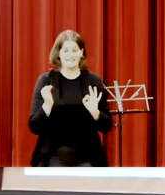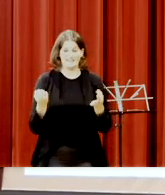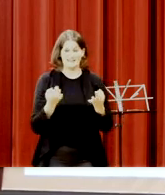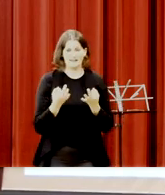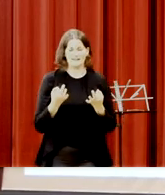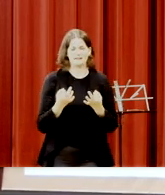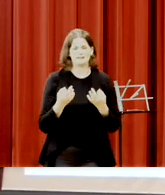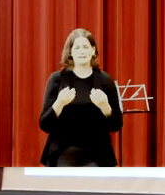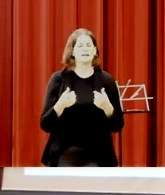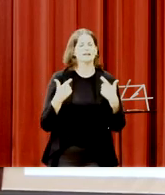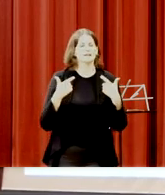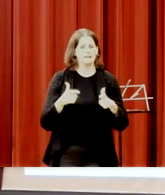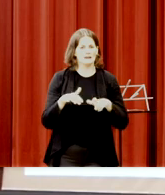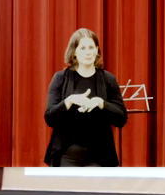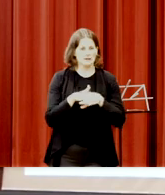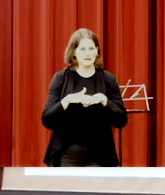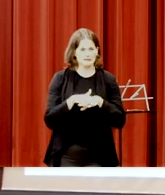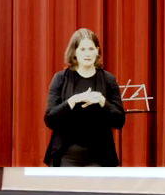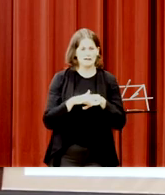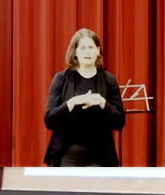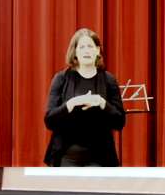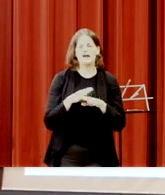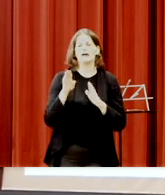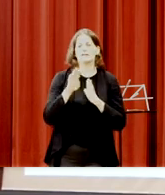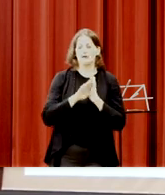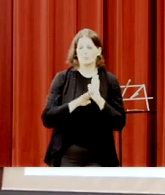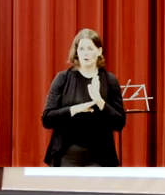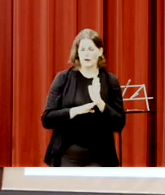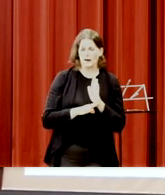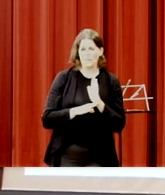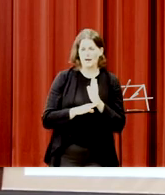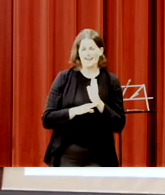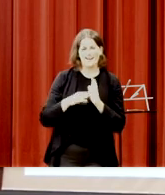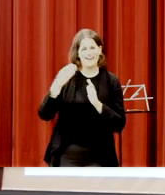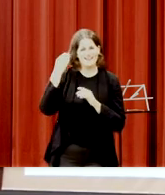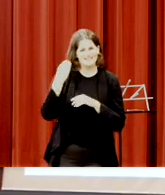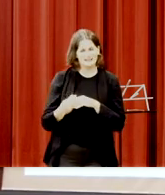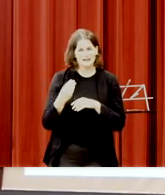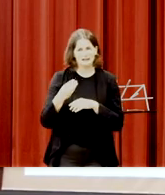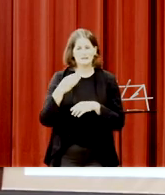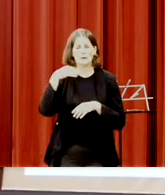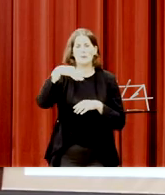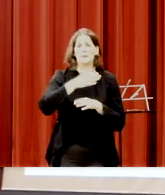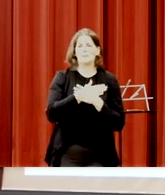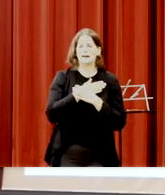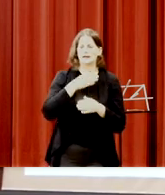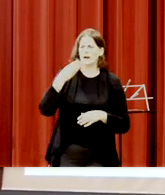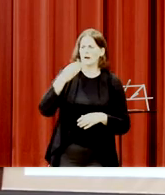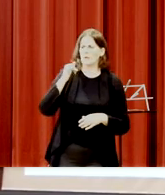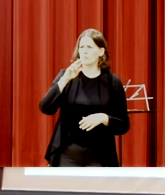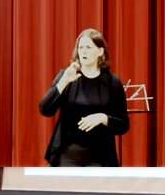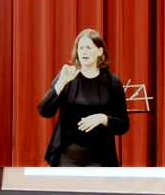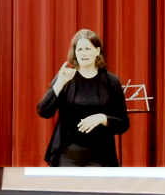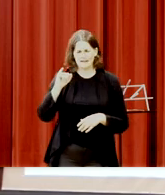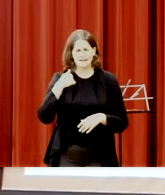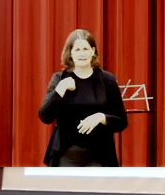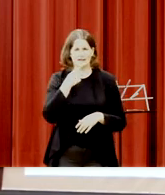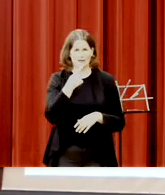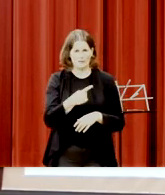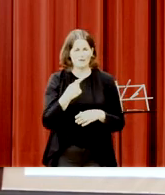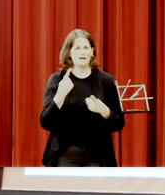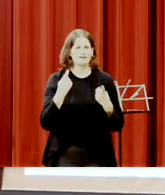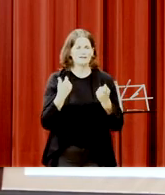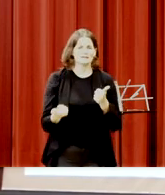diuen, que s'ha de complementar amb la part que ha de cofinançar la Generalitat de Catalunya. Ja